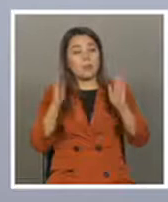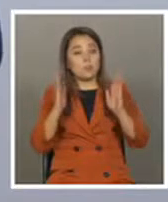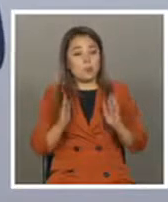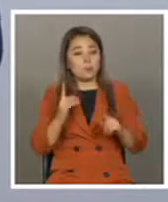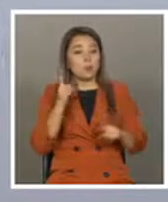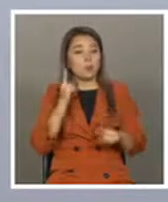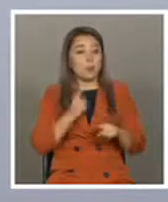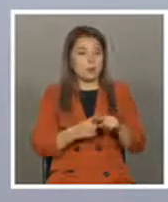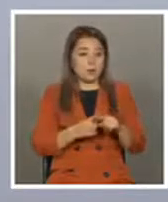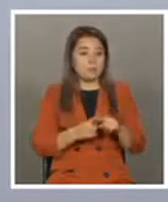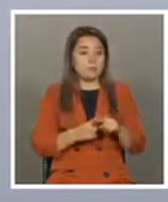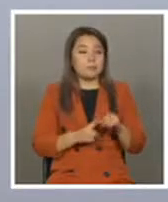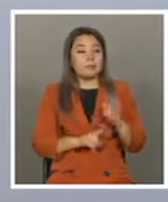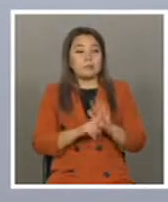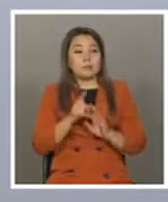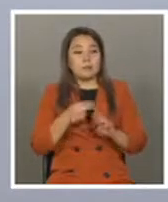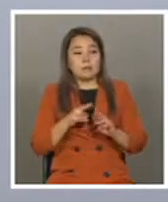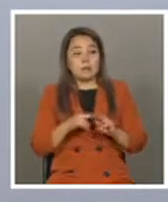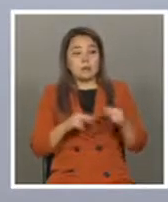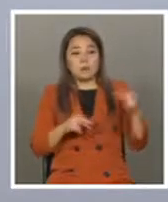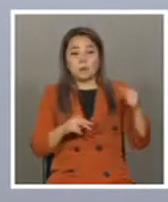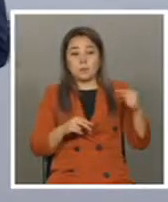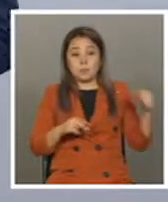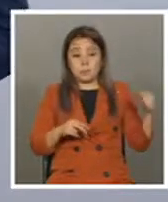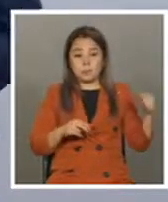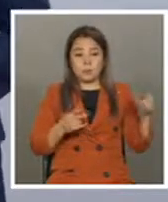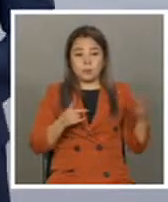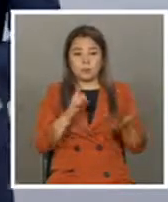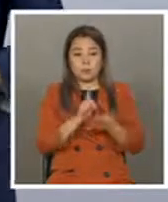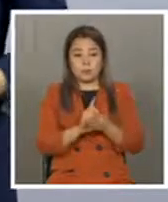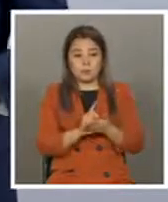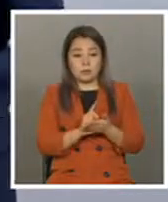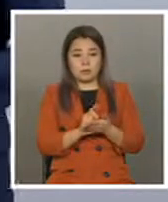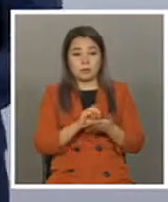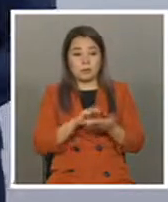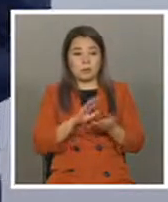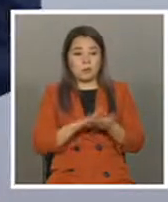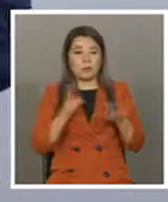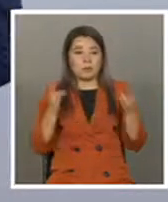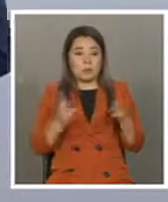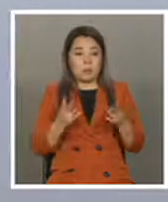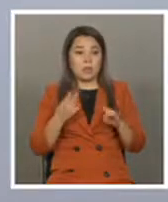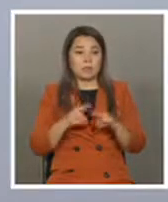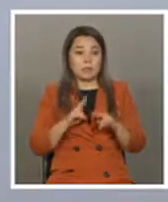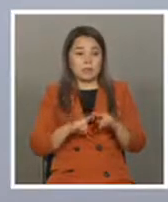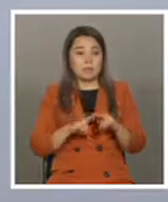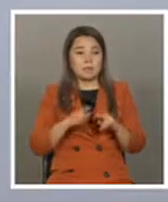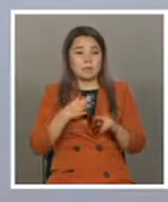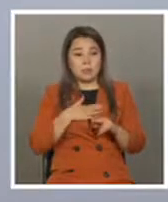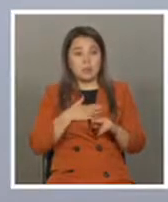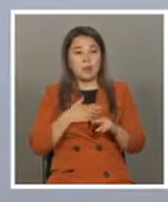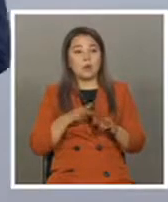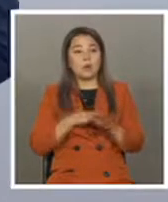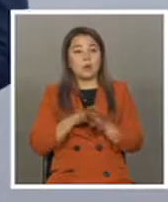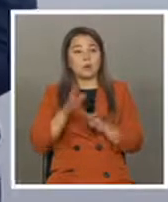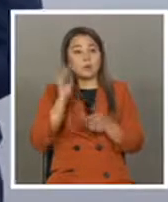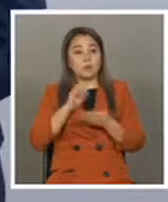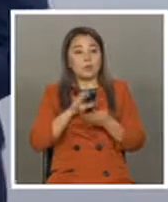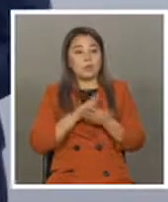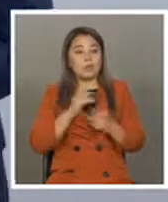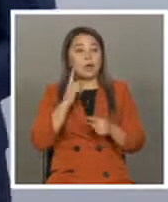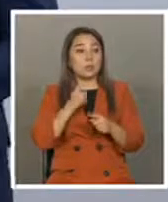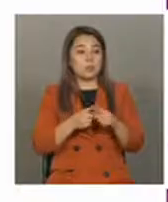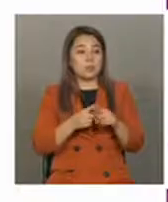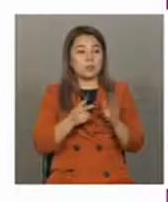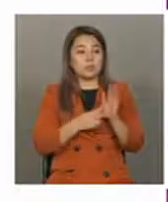қосып, алдына, яғни қосындының алдына минус таңбасын жазып қоямыз. Сонда бұл бүтін сандардың қосындысы